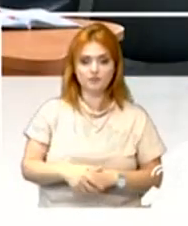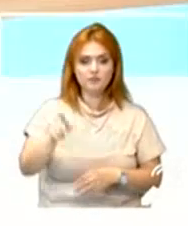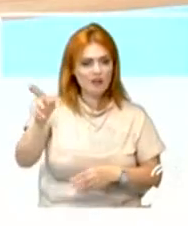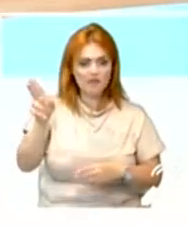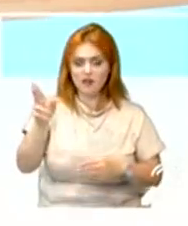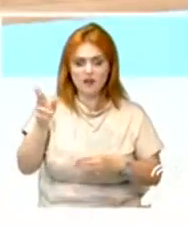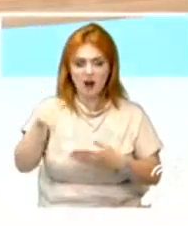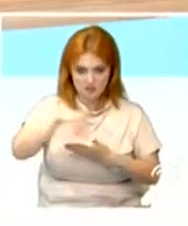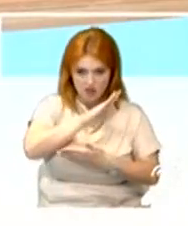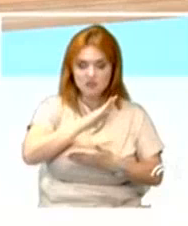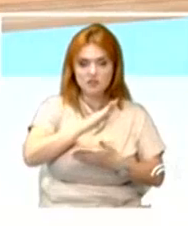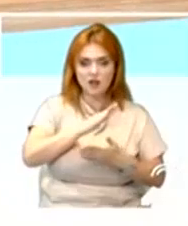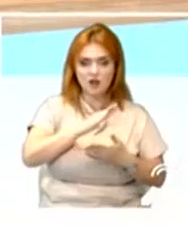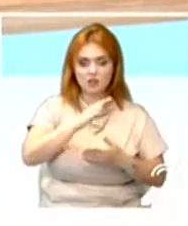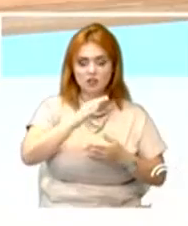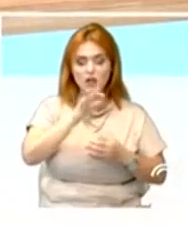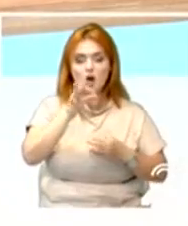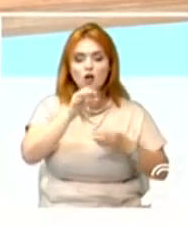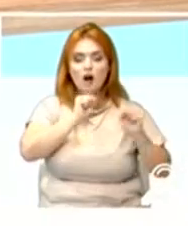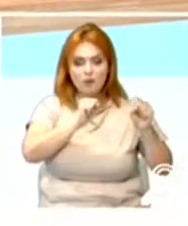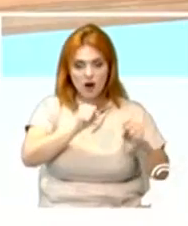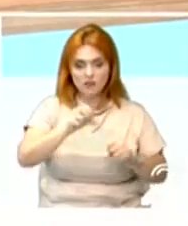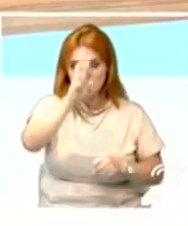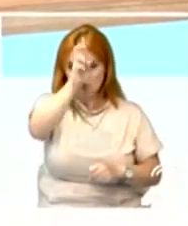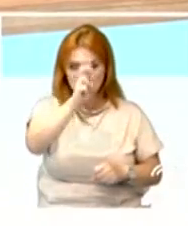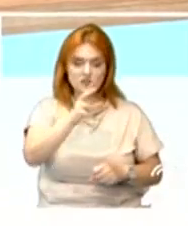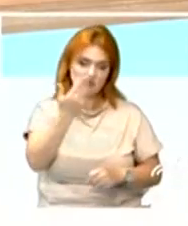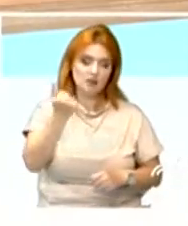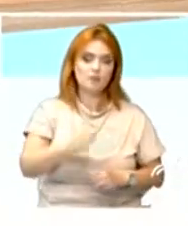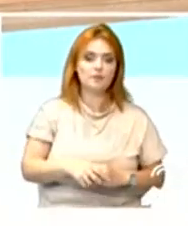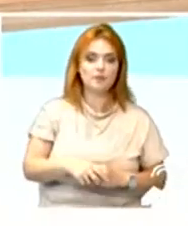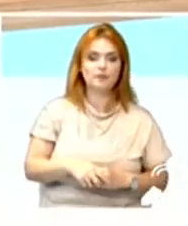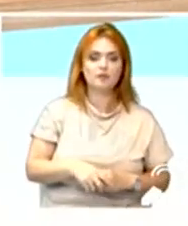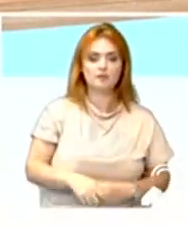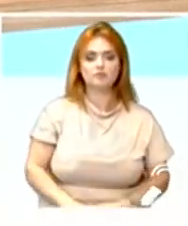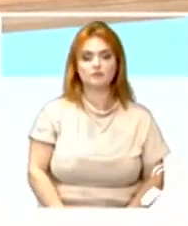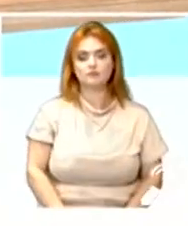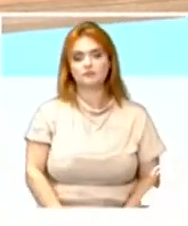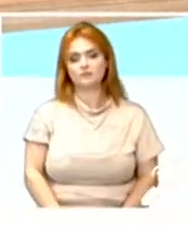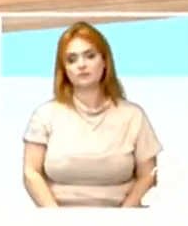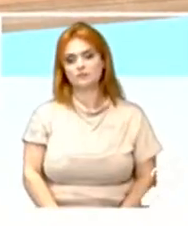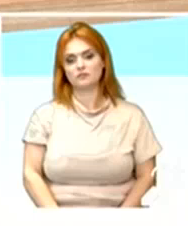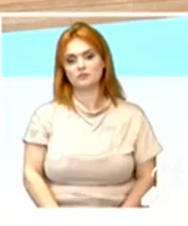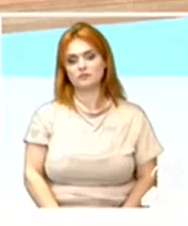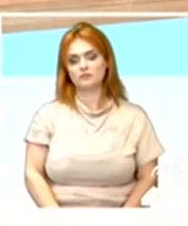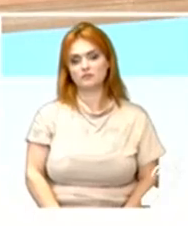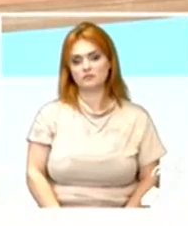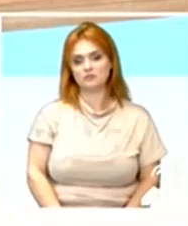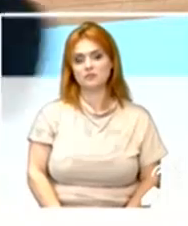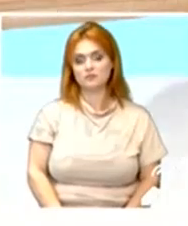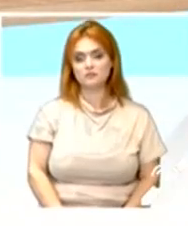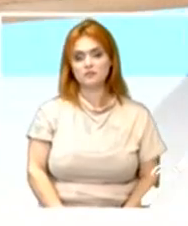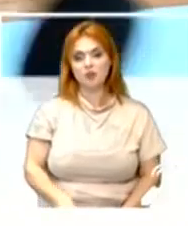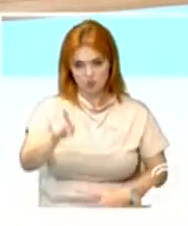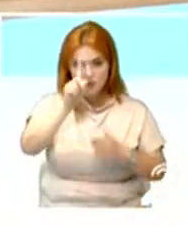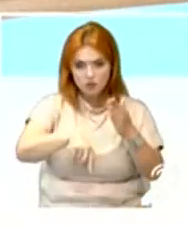De la asistența juridică garantată de stat. Da. Urmează la următoare ședință să depunem o asemenea cerere olograf, dumneavoastră să o susțină și să fie audiat în condiții speciale ca martor.